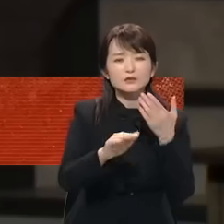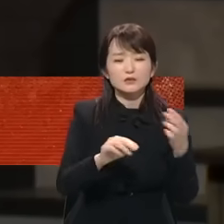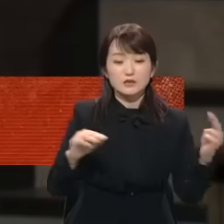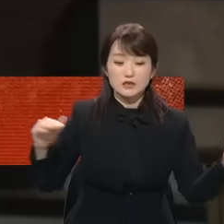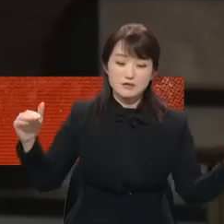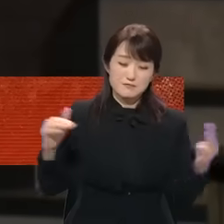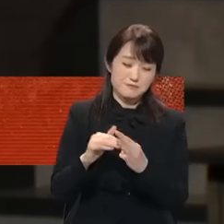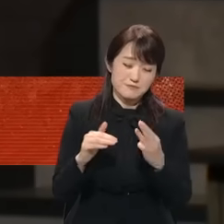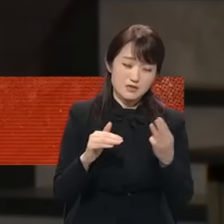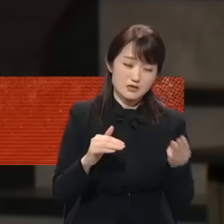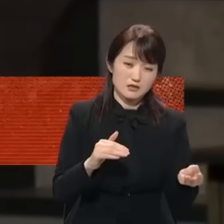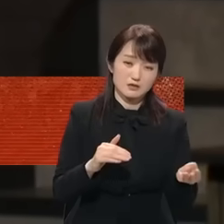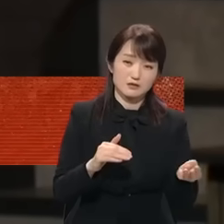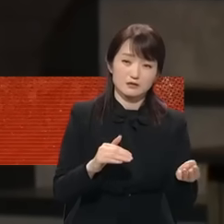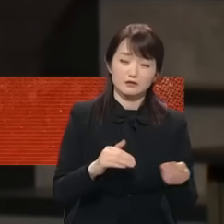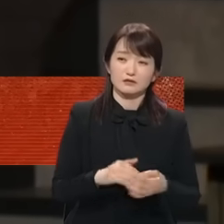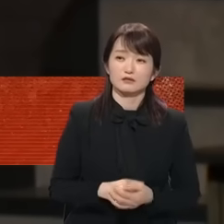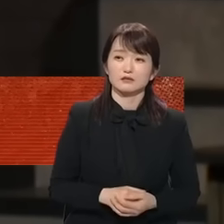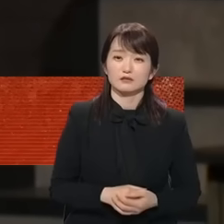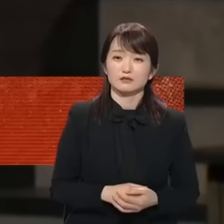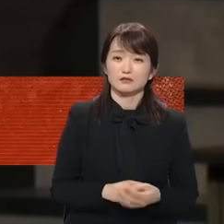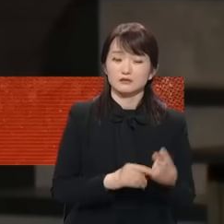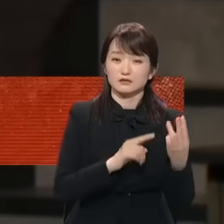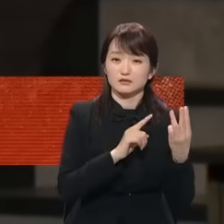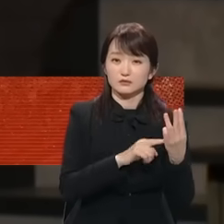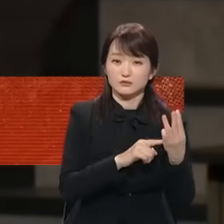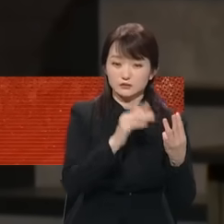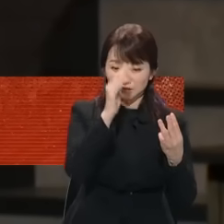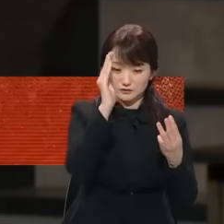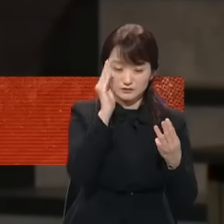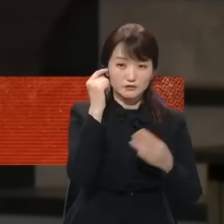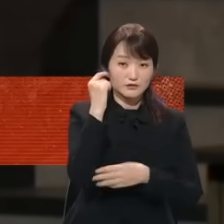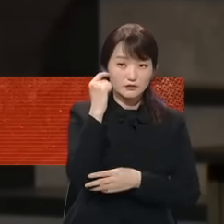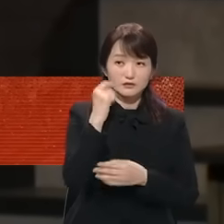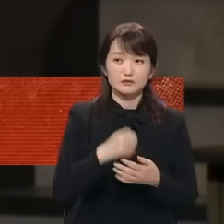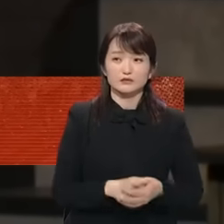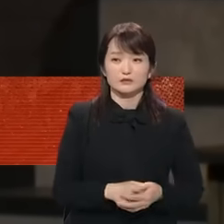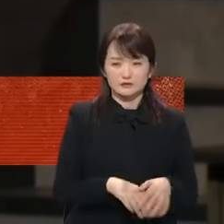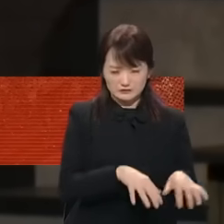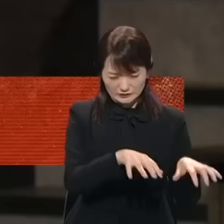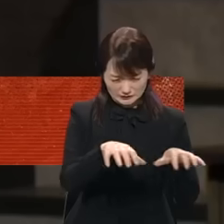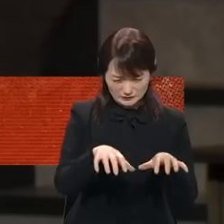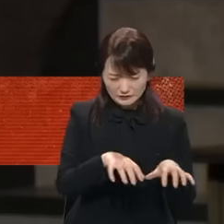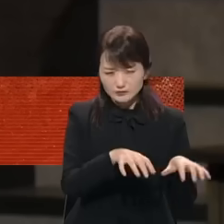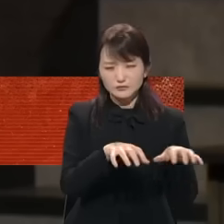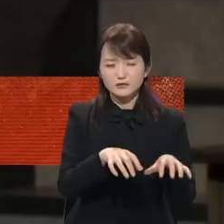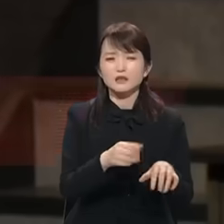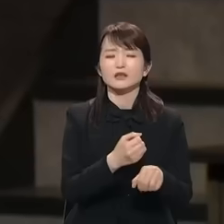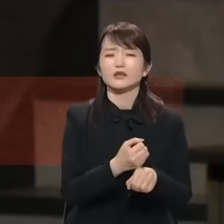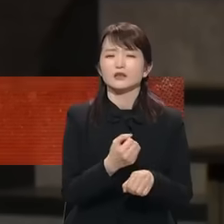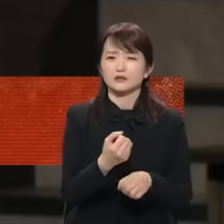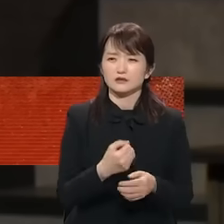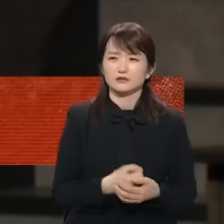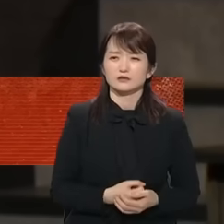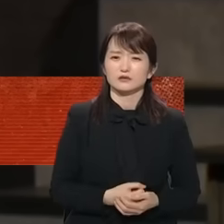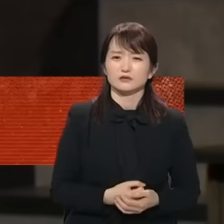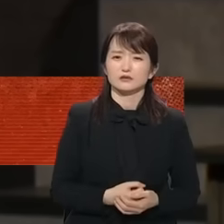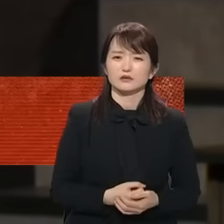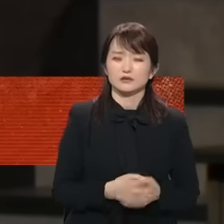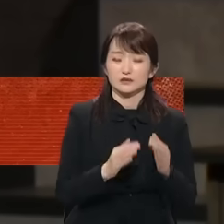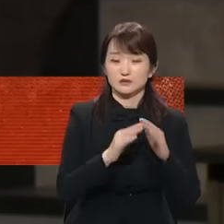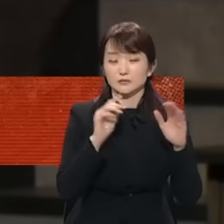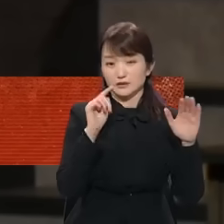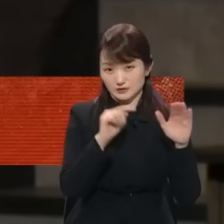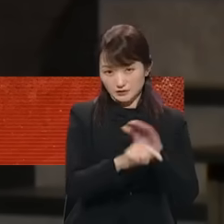당했다라고 하는데이 분들의 그 사연들을 들어 보면은 뭐 김장을 갖다 하겠다라고 해서 이제 뭐 집에